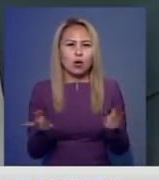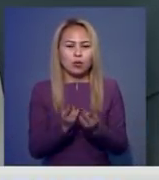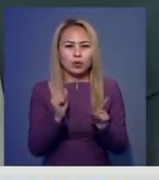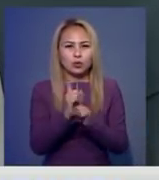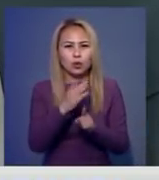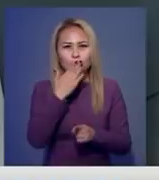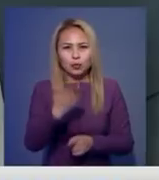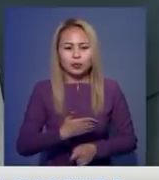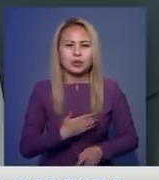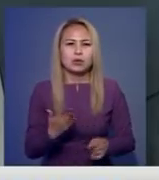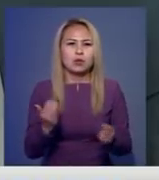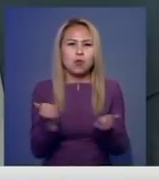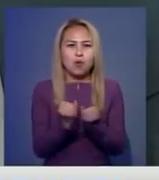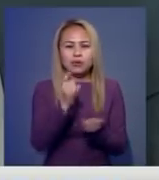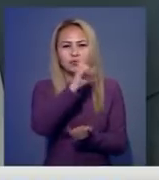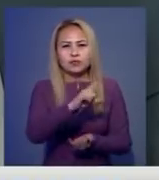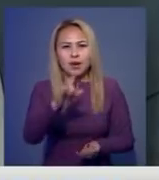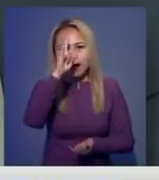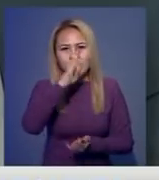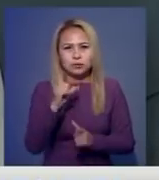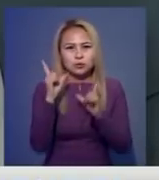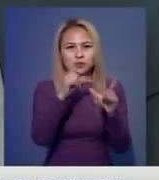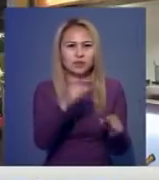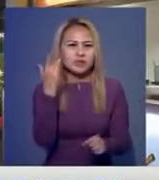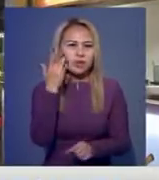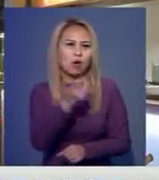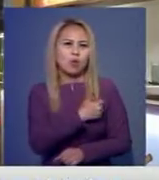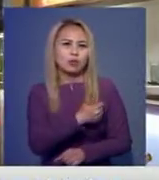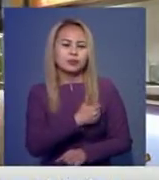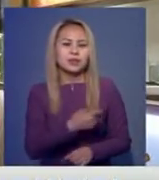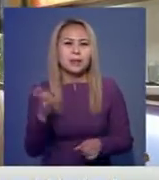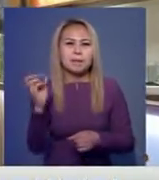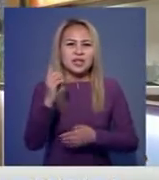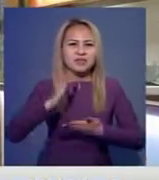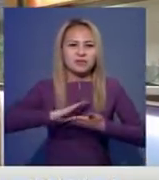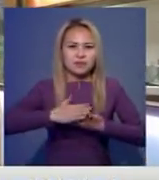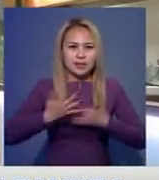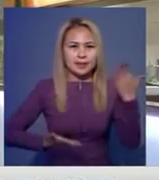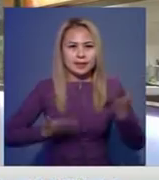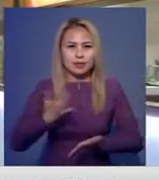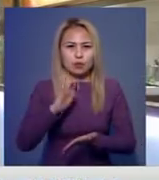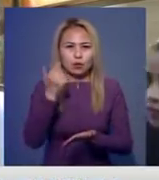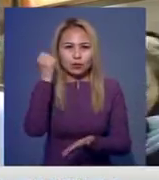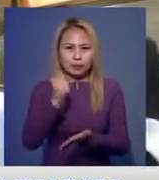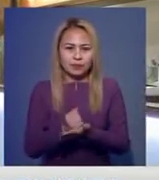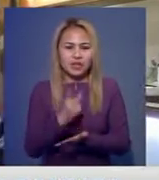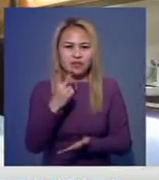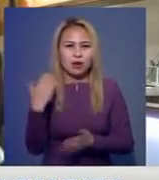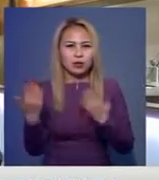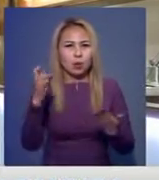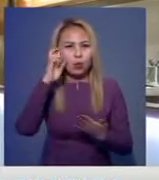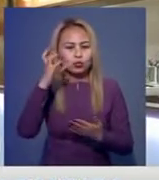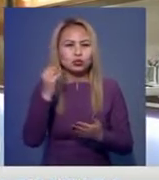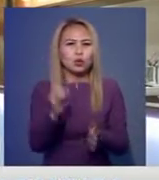халық. Сол себептен болар Қазақстанға барғысы келіп тұрады. Визасыз режим енгізілсе, екі жақты туризм саласы одан